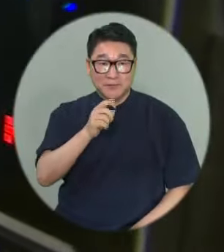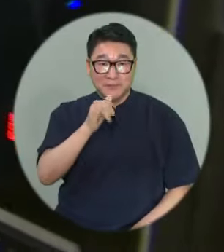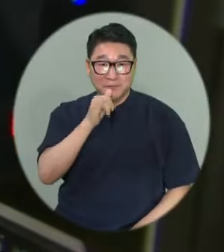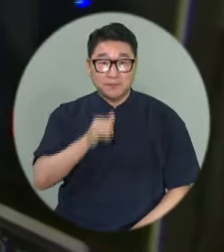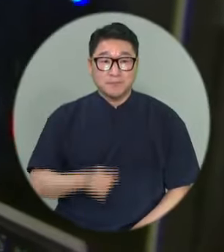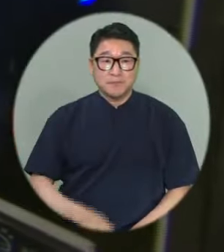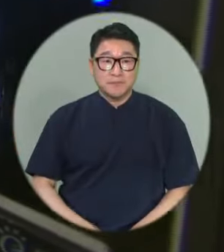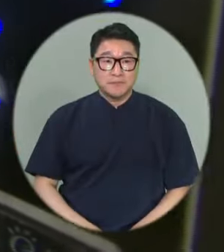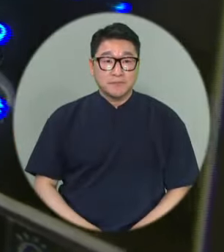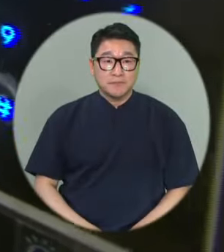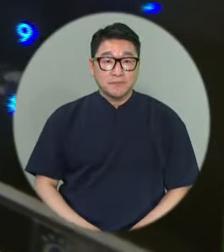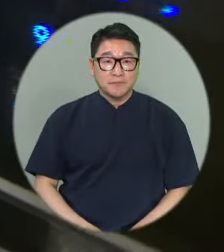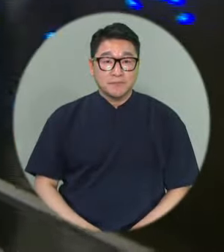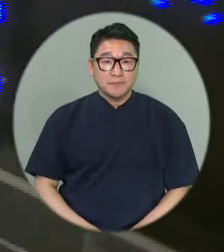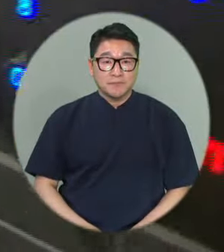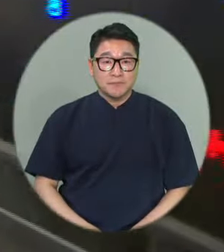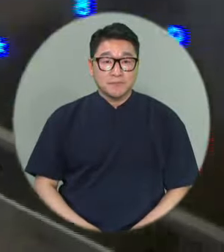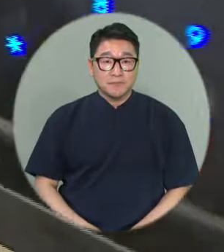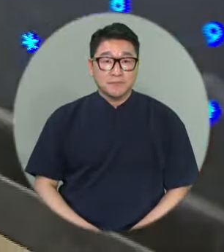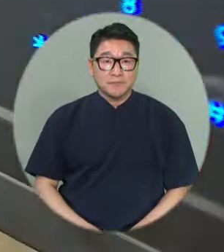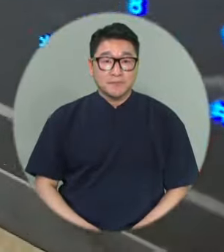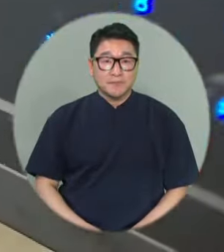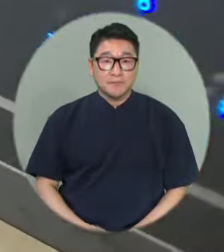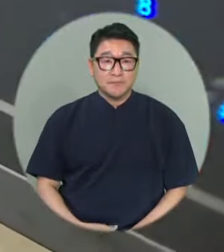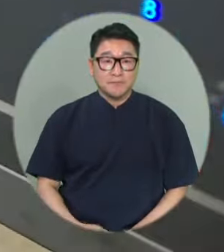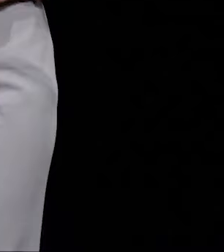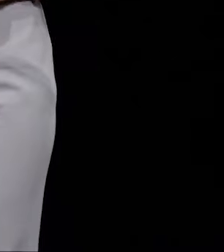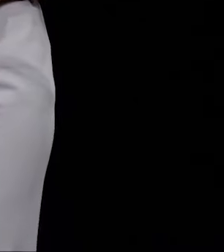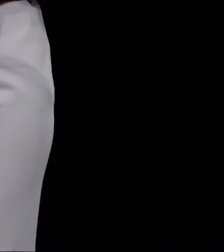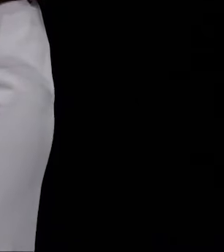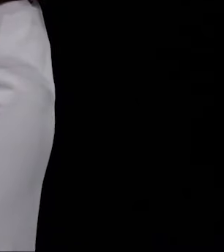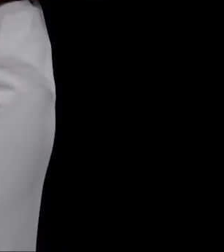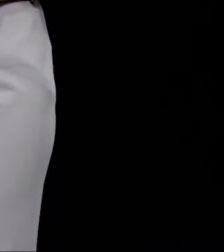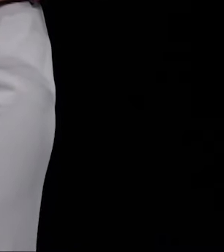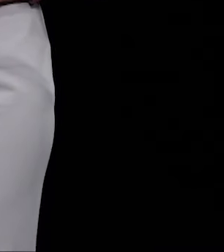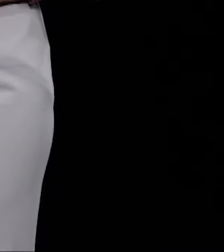밝혔습니다. MBC 뉴스 천홍희입니다.